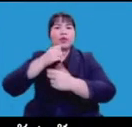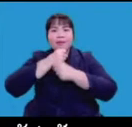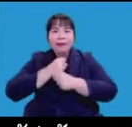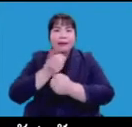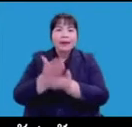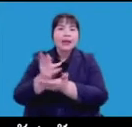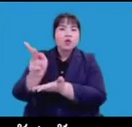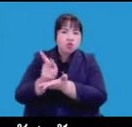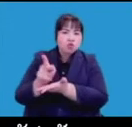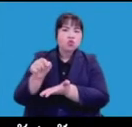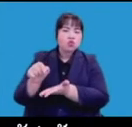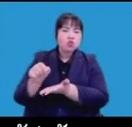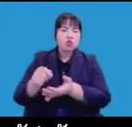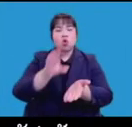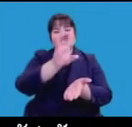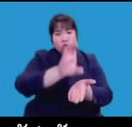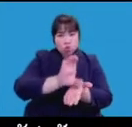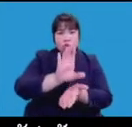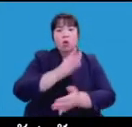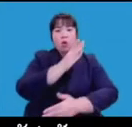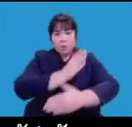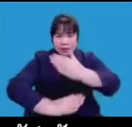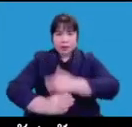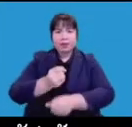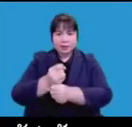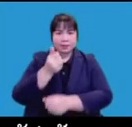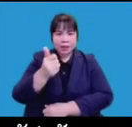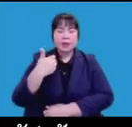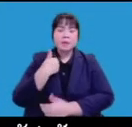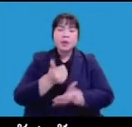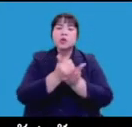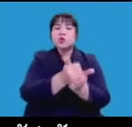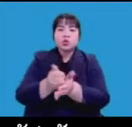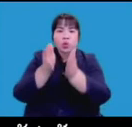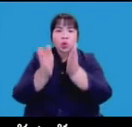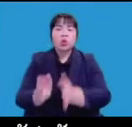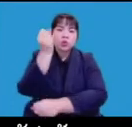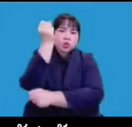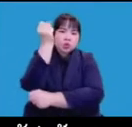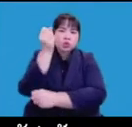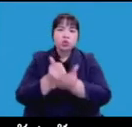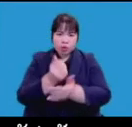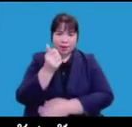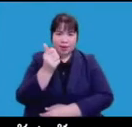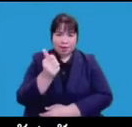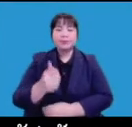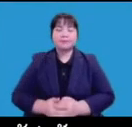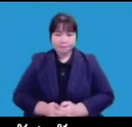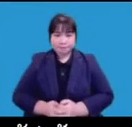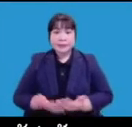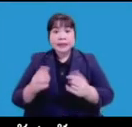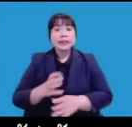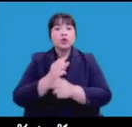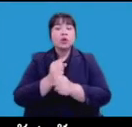อายุแล้วก็กองทุนคนพิการซึ่งสามารถที่จะช่วยเหลือคนจนได้เป็นอย่างดีครับโดยสรุป